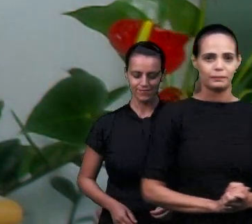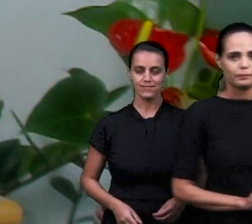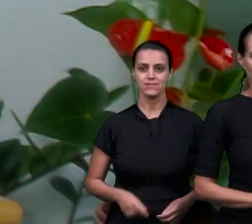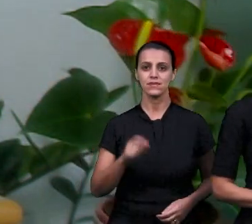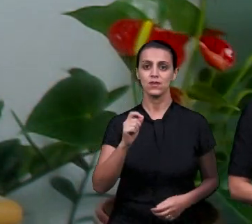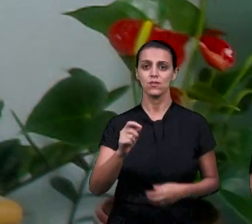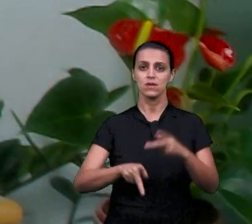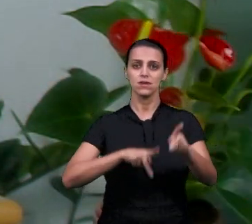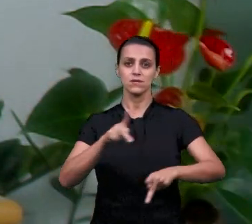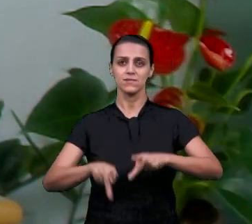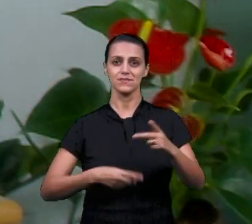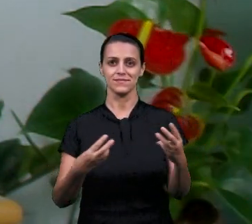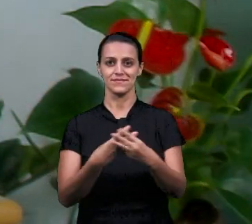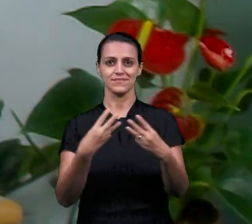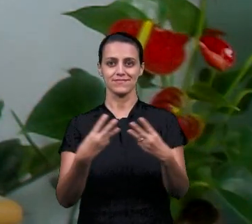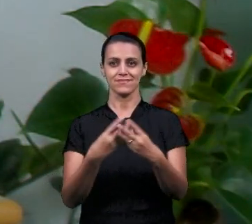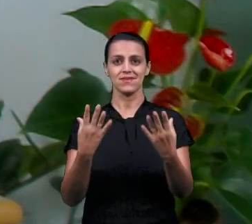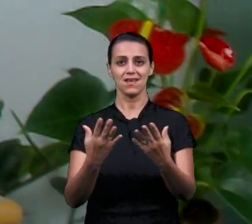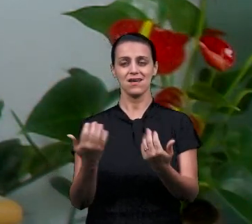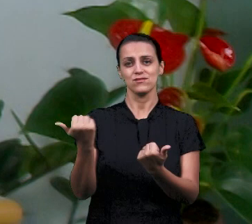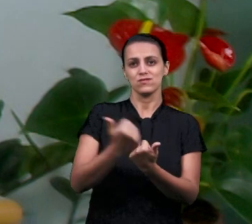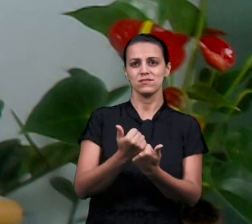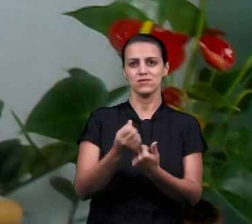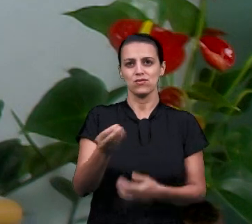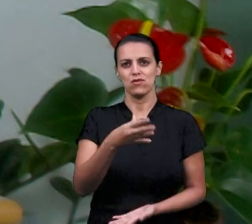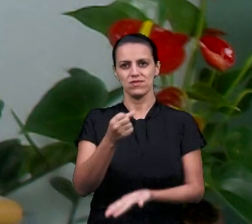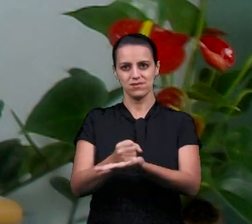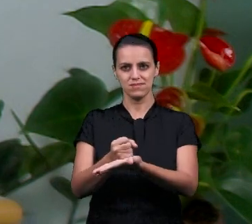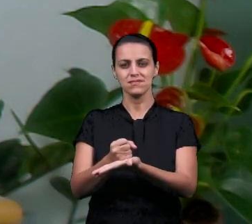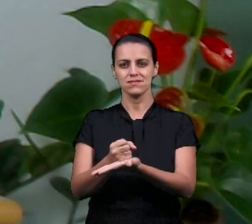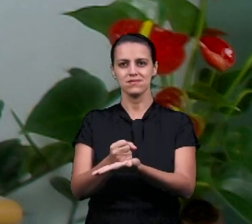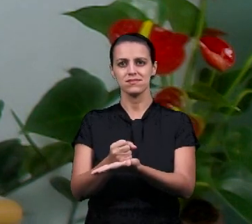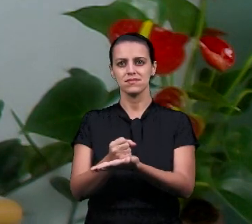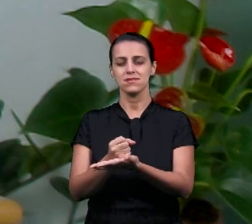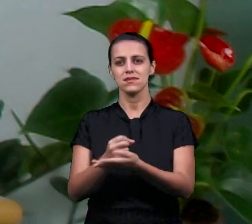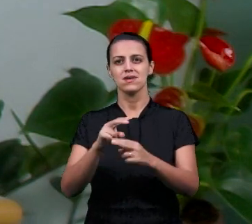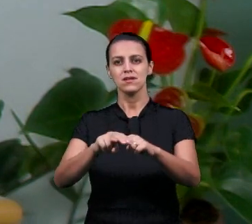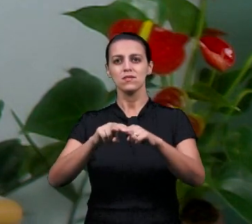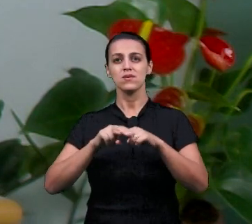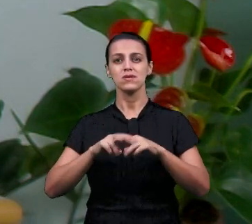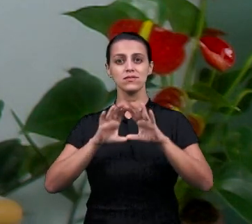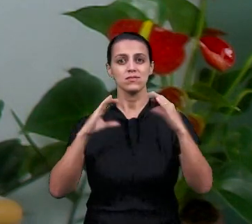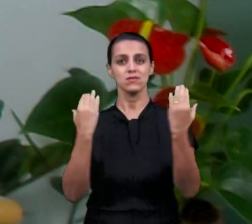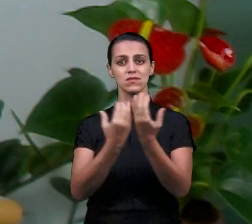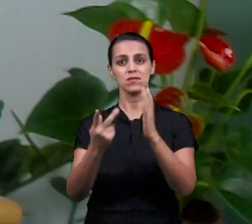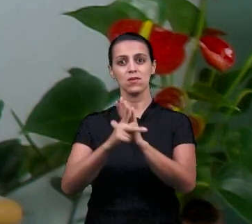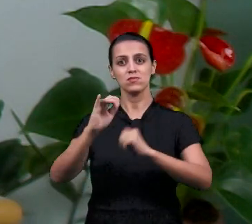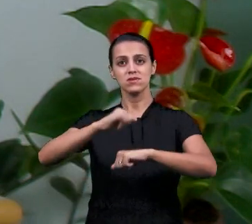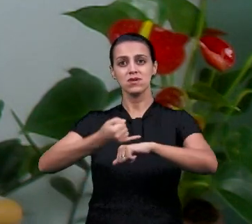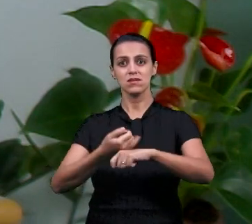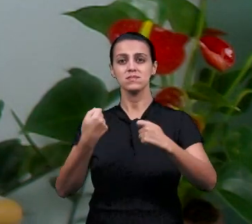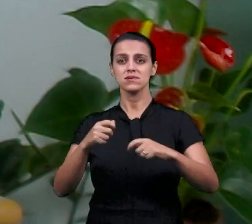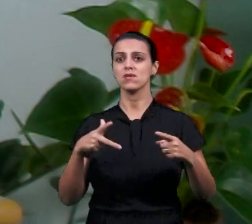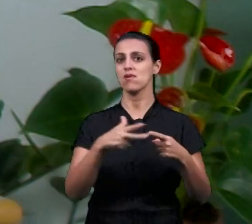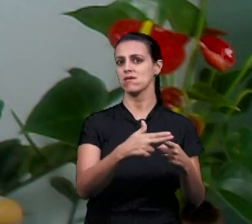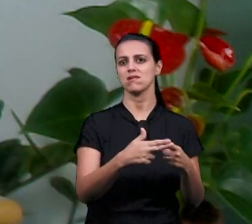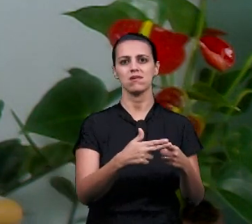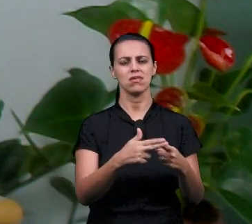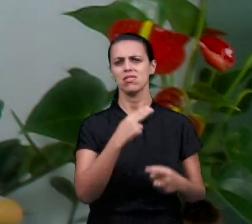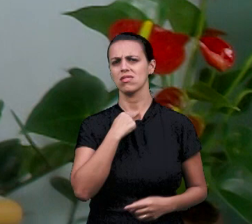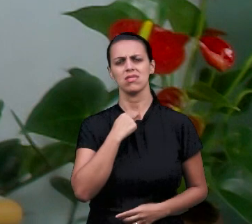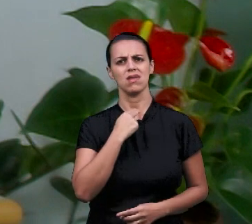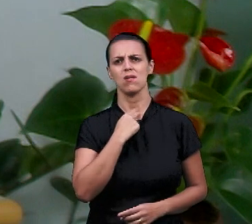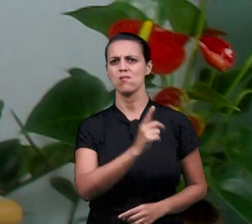dans le Nouveau Testament, à l'intérieur de l'Église. Et pour cela, il y a eu le concile de Jérusalem pour faire arrêter cette